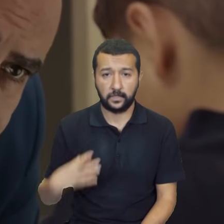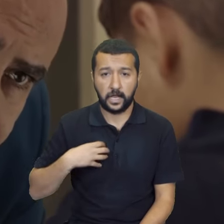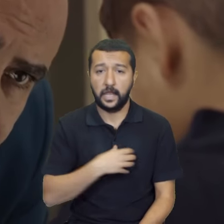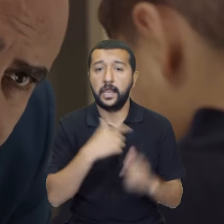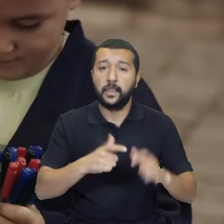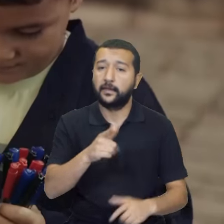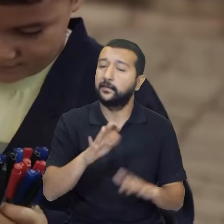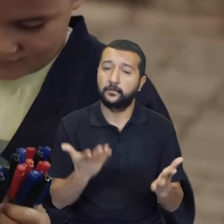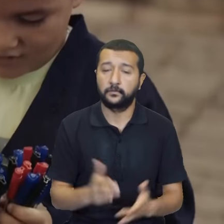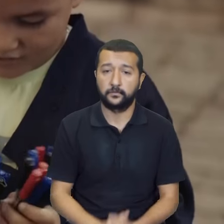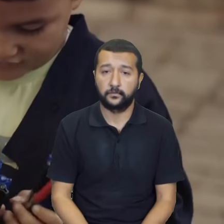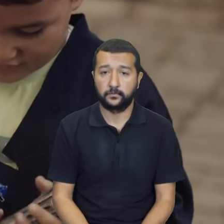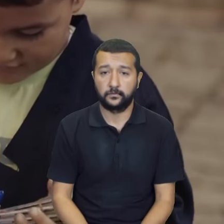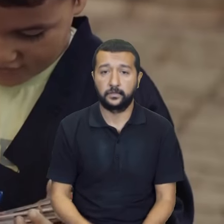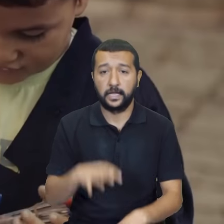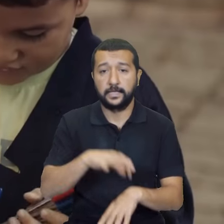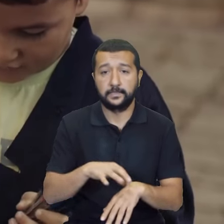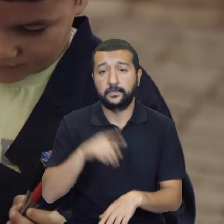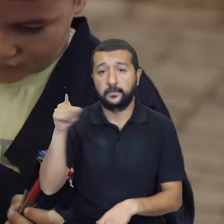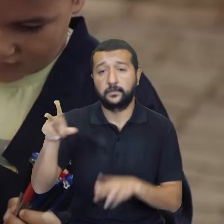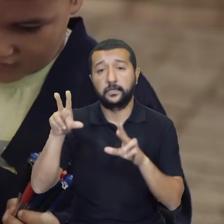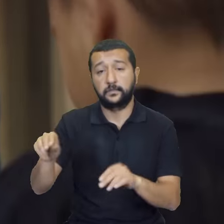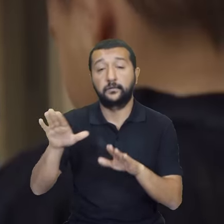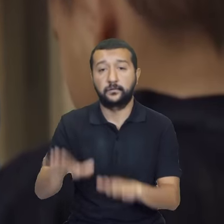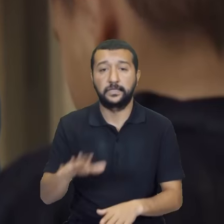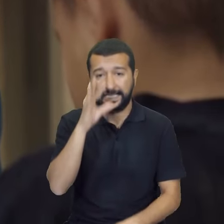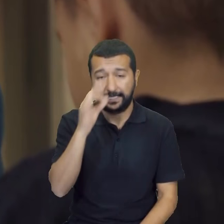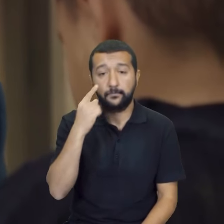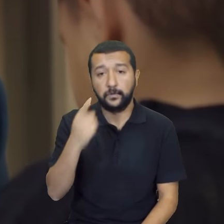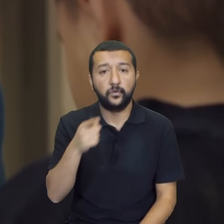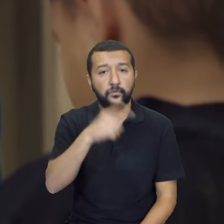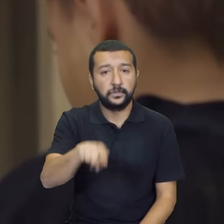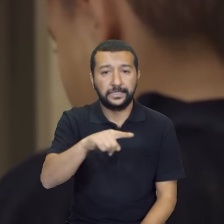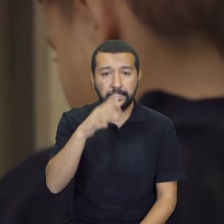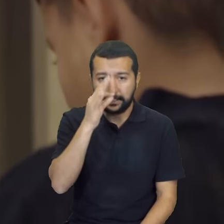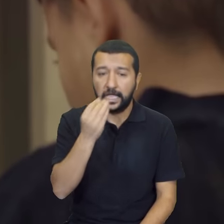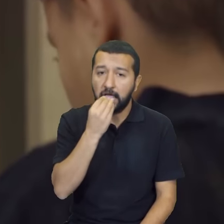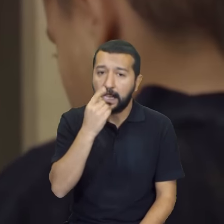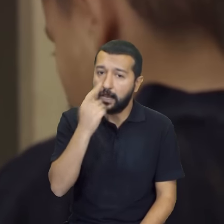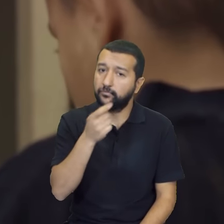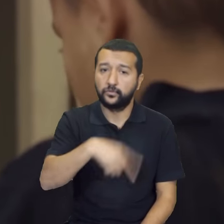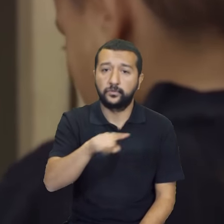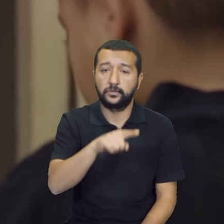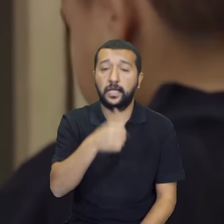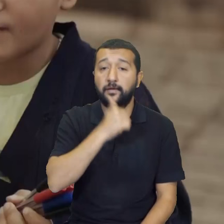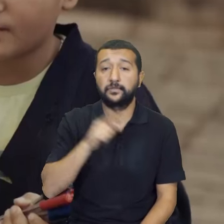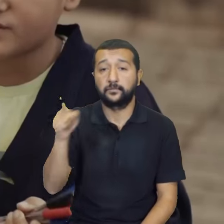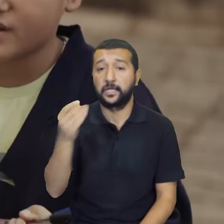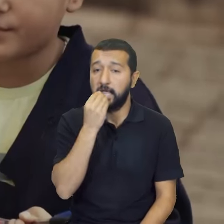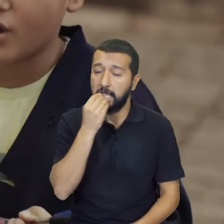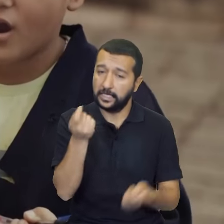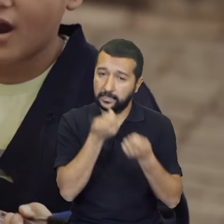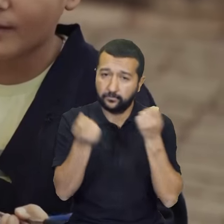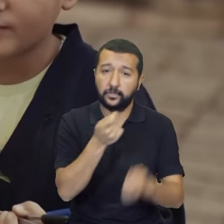Annen nerede peki? Hastaneden çıkartmıyorlar. Kim bakıyor oğlum size? Ne yiyip ne içiyorsunuz siz? Abim